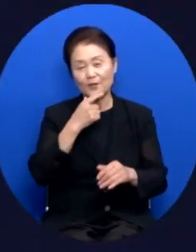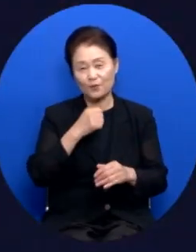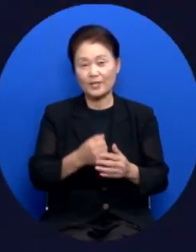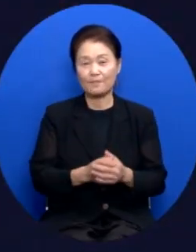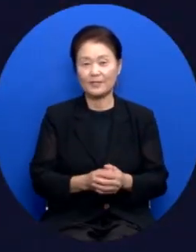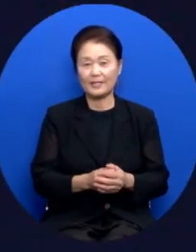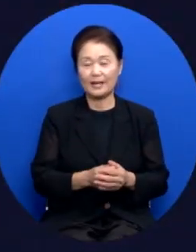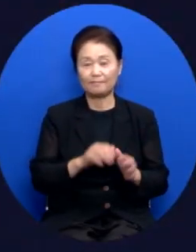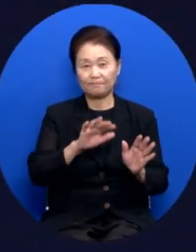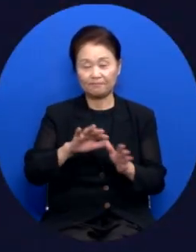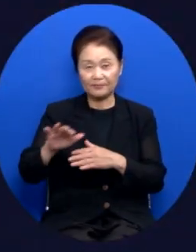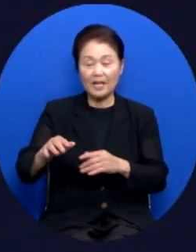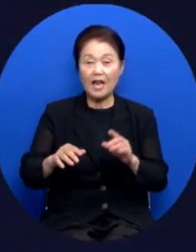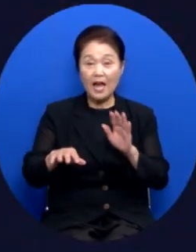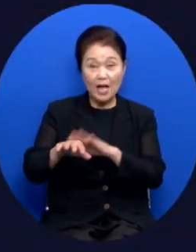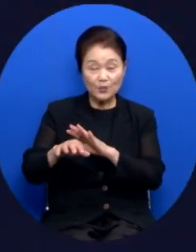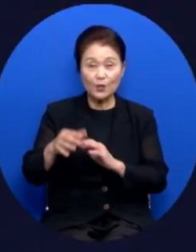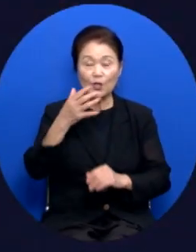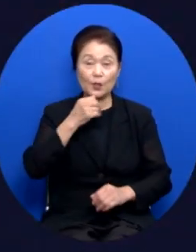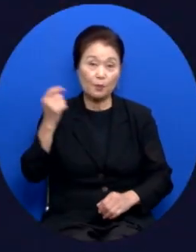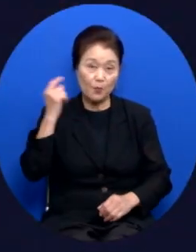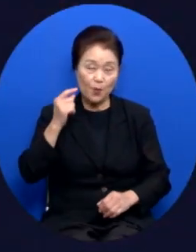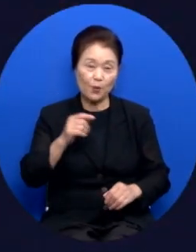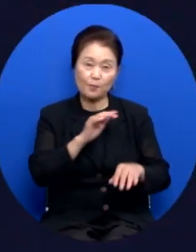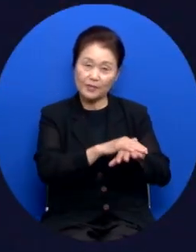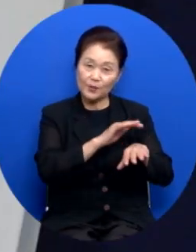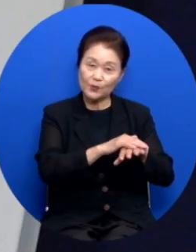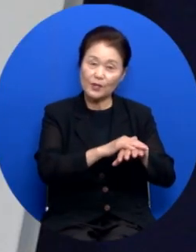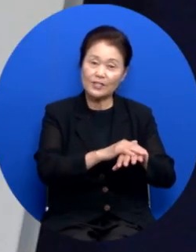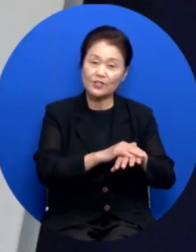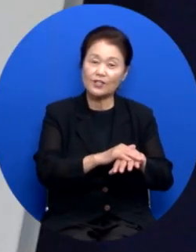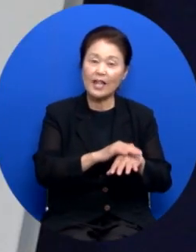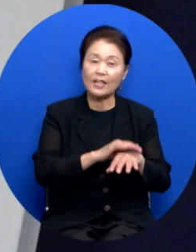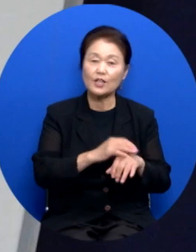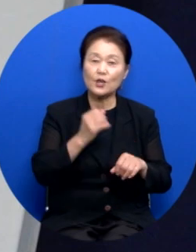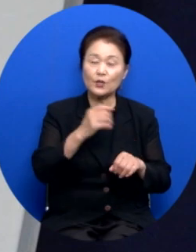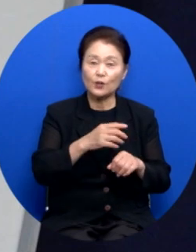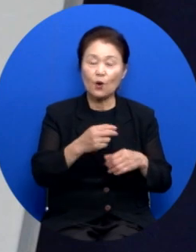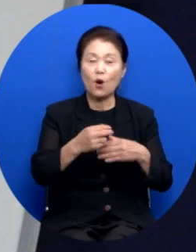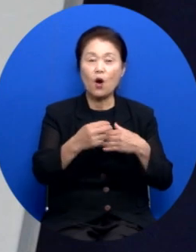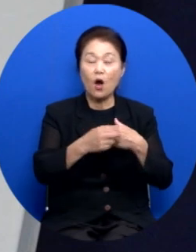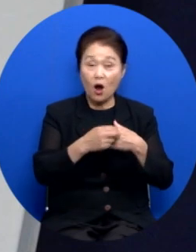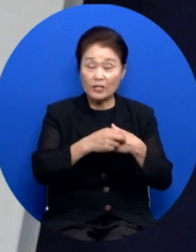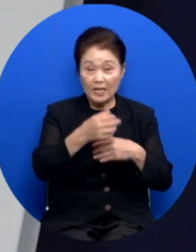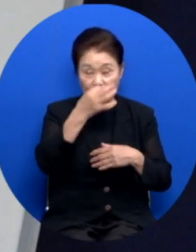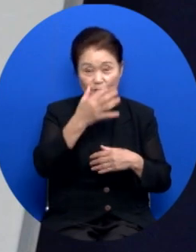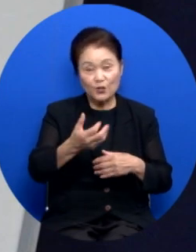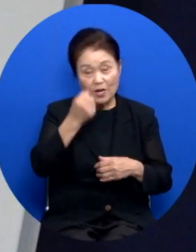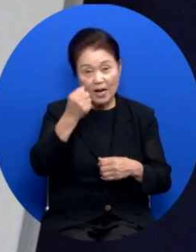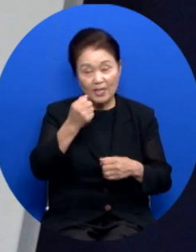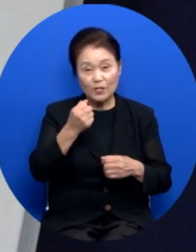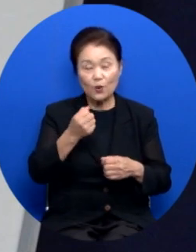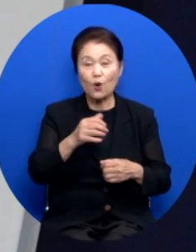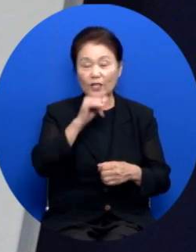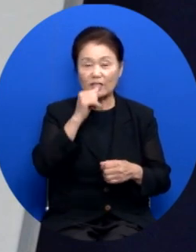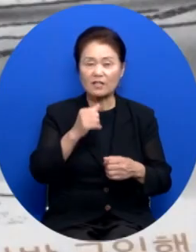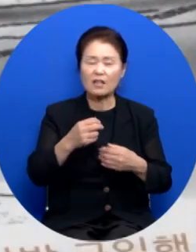한 손에는 복음을, 다른 한 손에는 의술을 가지고 섬에 찾아간 의사 이야기,